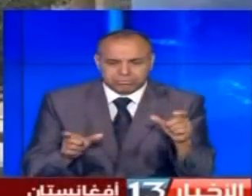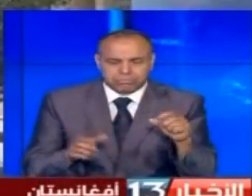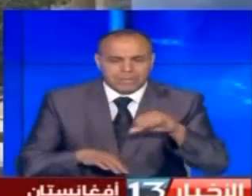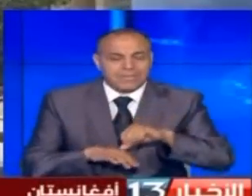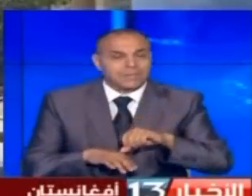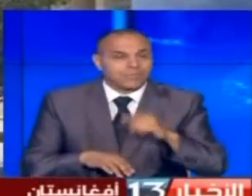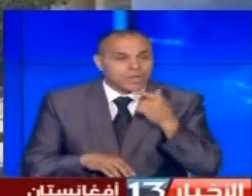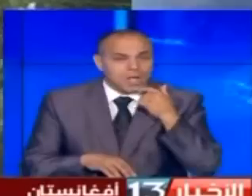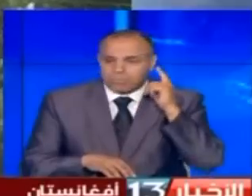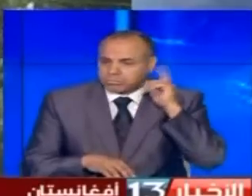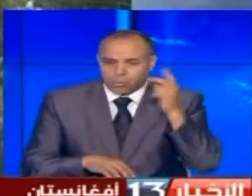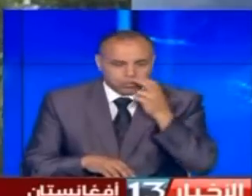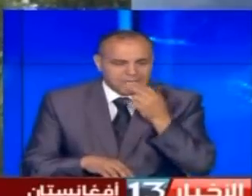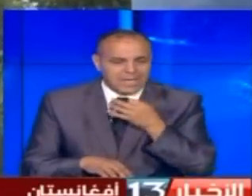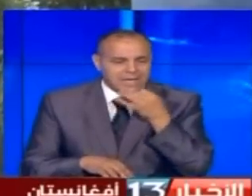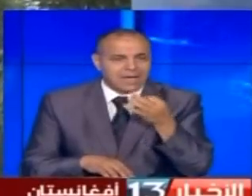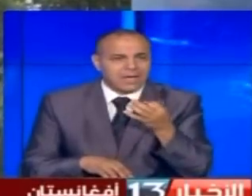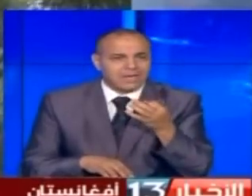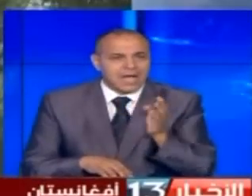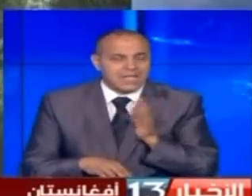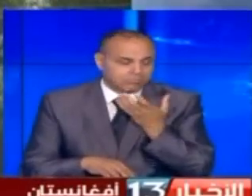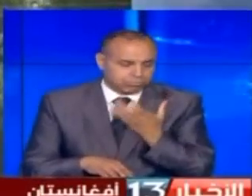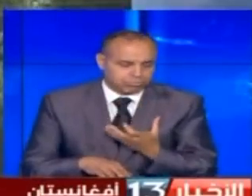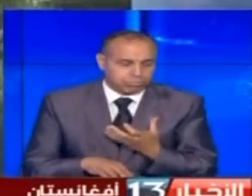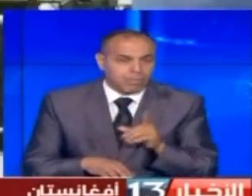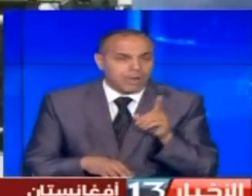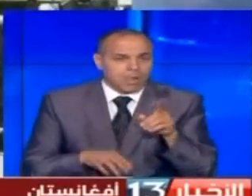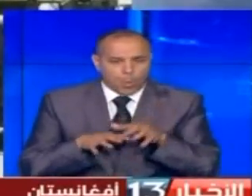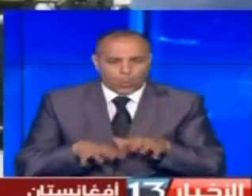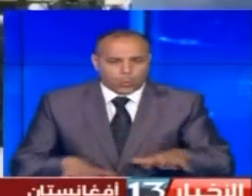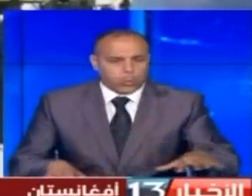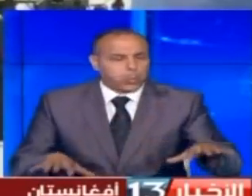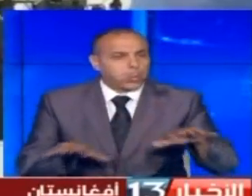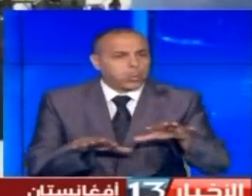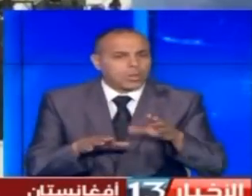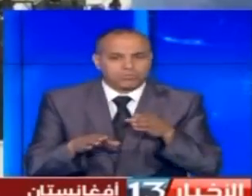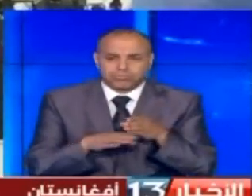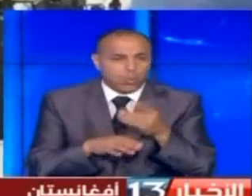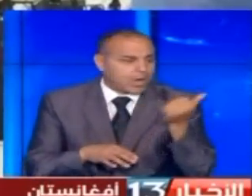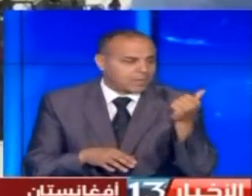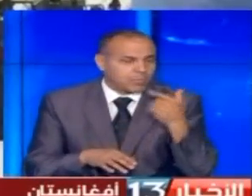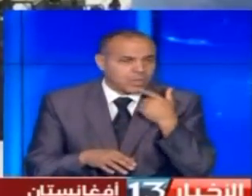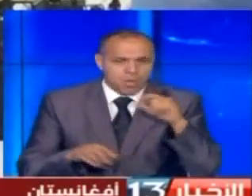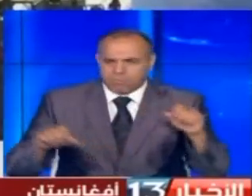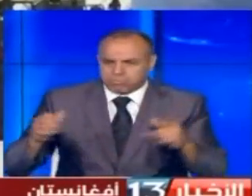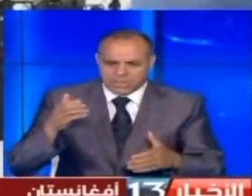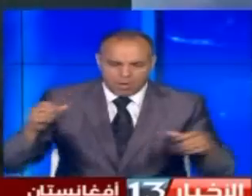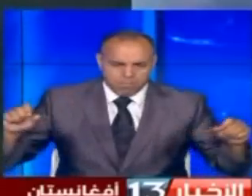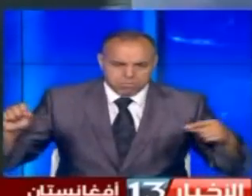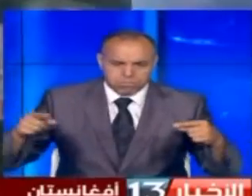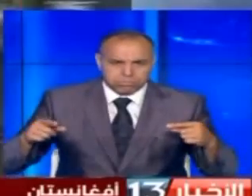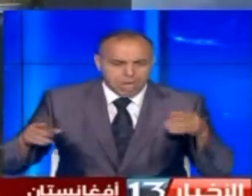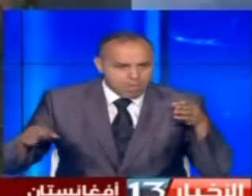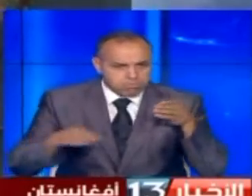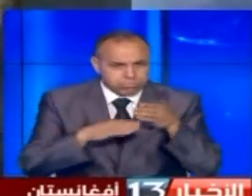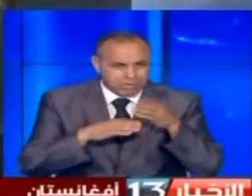المدينة. مصادر أمنية قالت إن قوات أفغانية خاصة انتشرت بمنطقة الهجوم واشتبكت مع مسلحين حاولوا